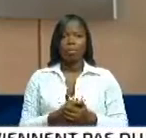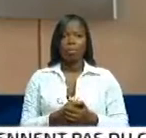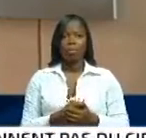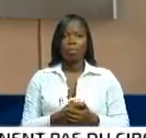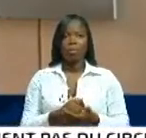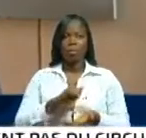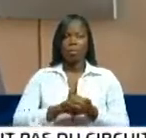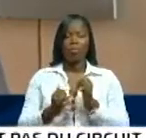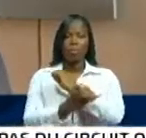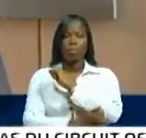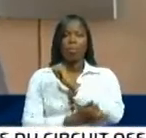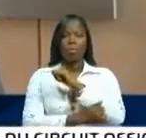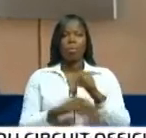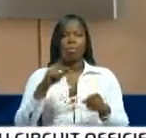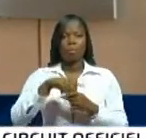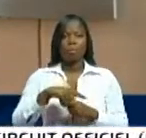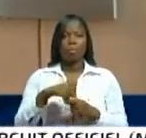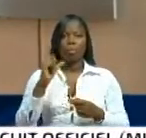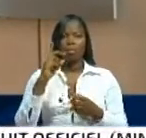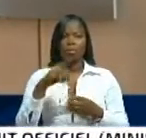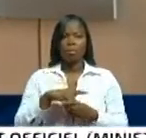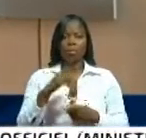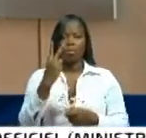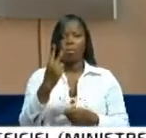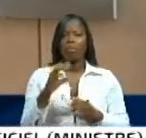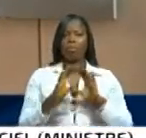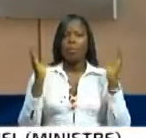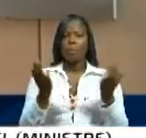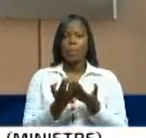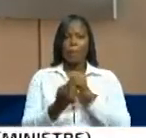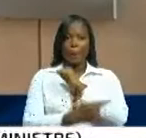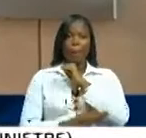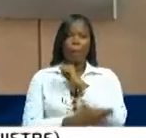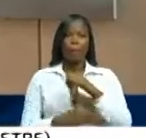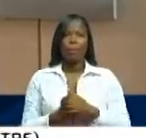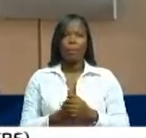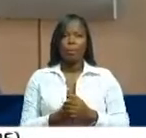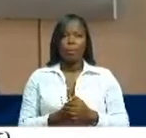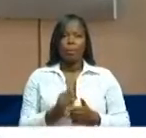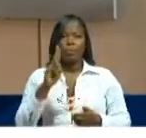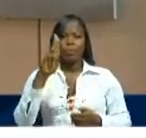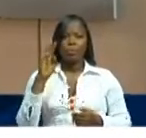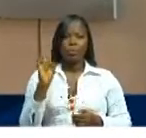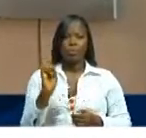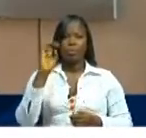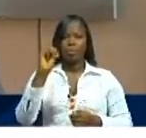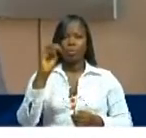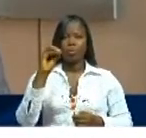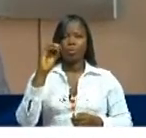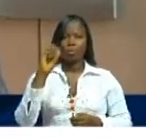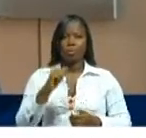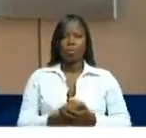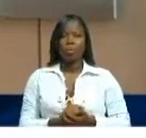pays répartis dans deux communautés économiques régionales les mois et le connais c'est comme ça c'est